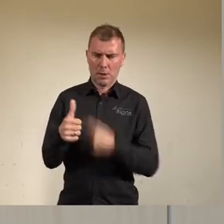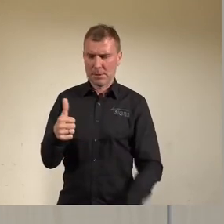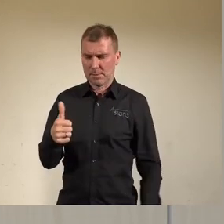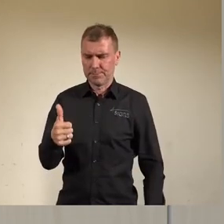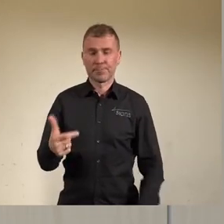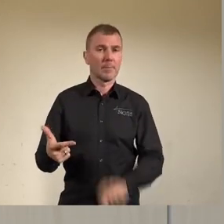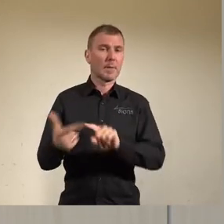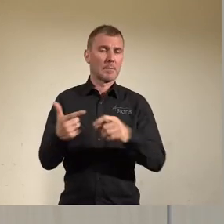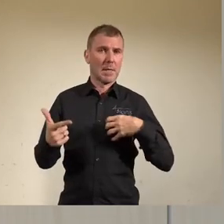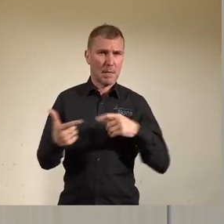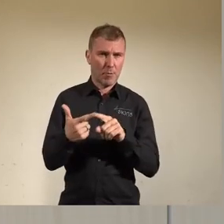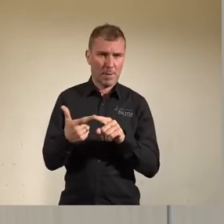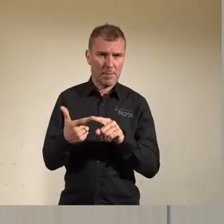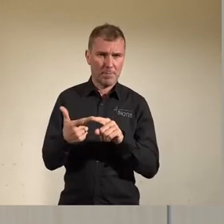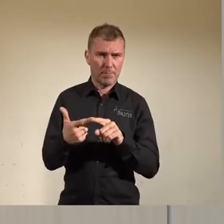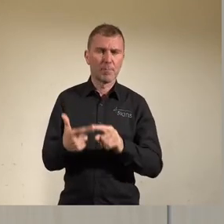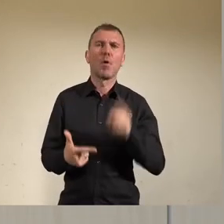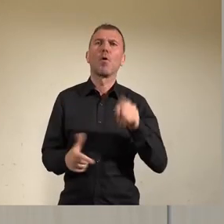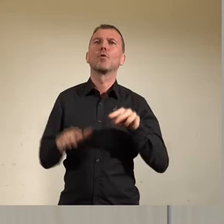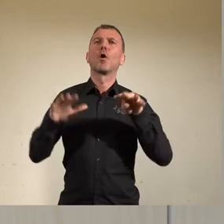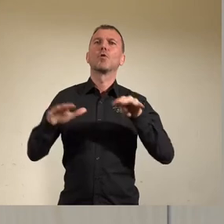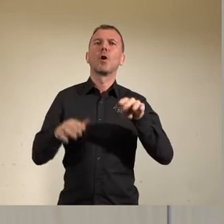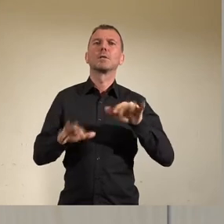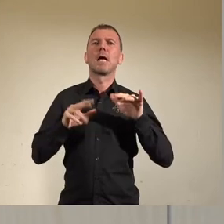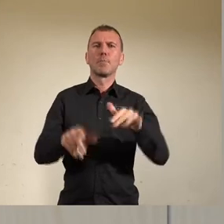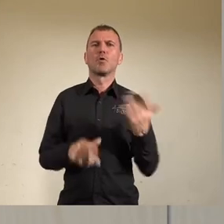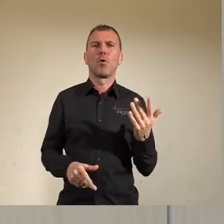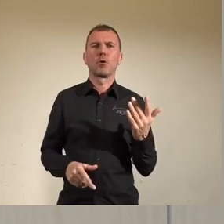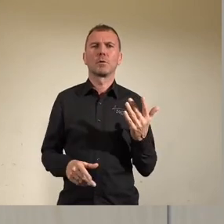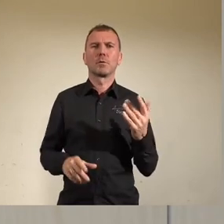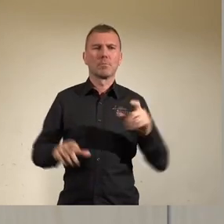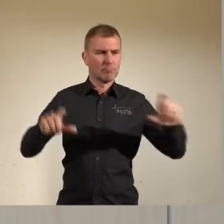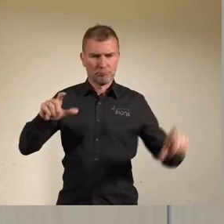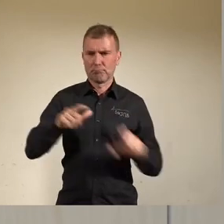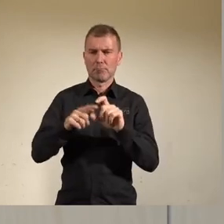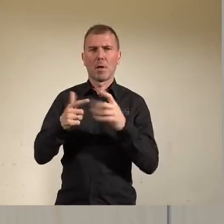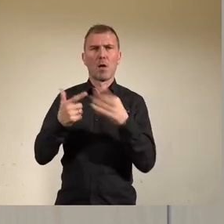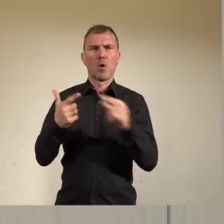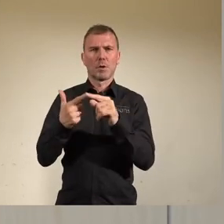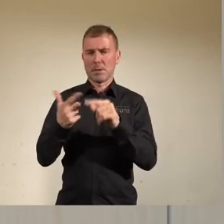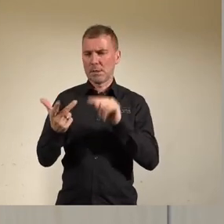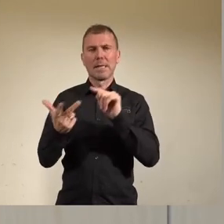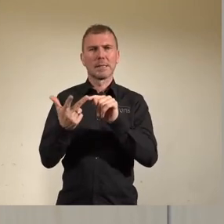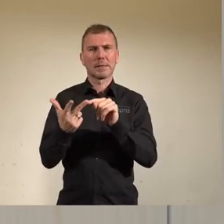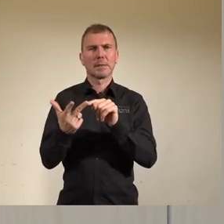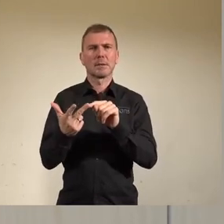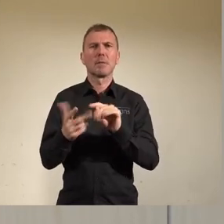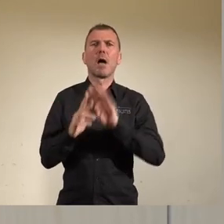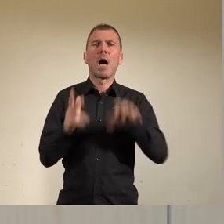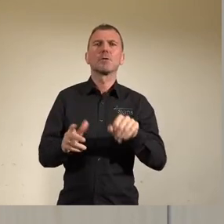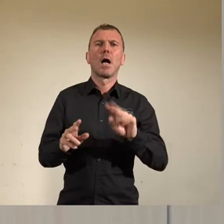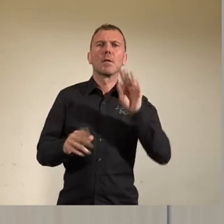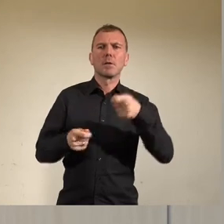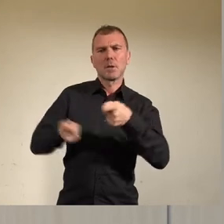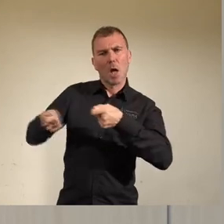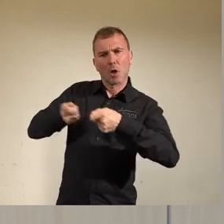Zweites Problem, natürlich die 119 Millionen nachgeliefert, die mussten wir lösen. Und drittes Problem, das im Haushalt nachzusteuern, was